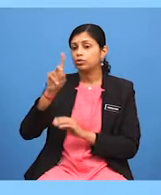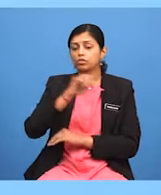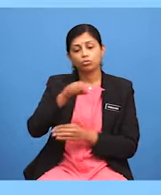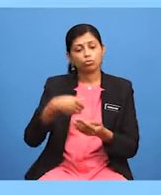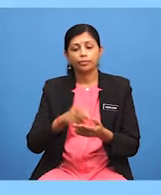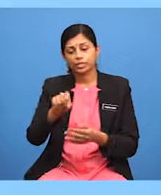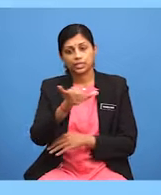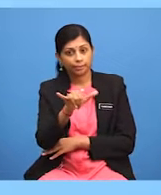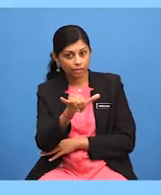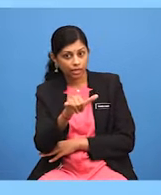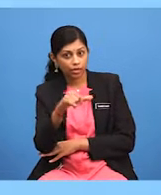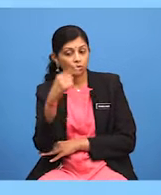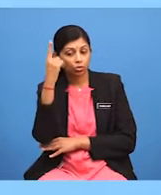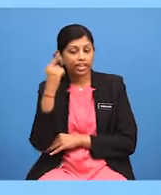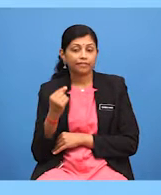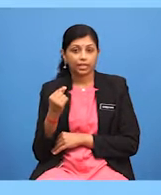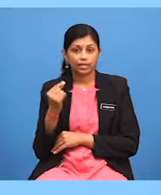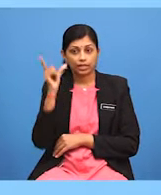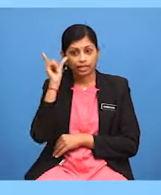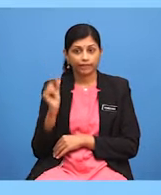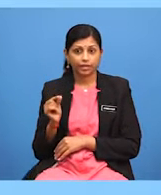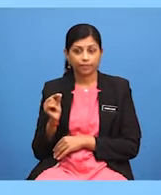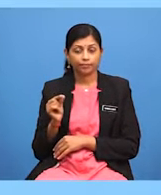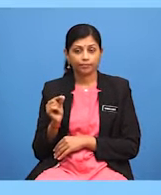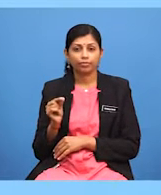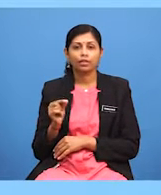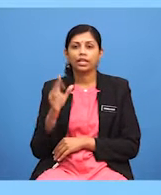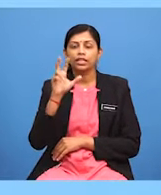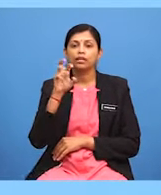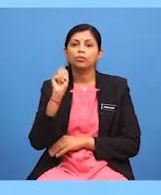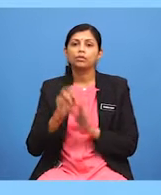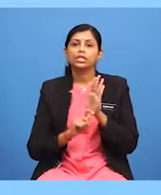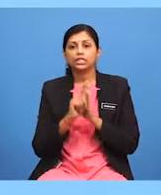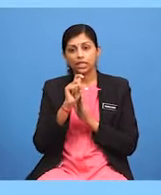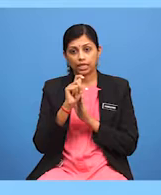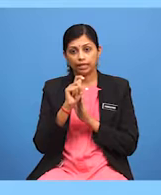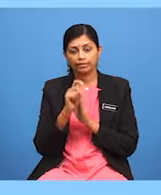2 darab dengan 30 meter.